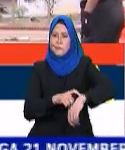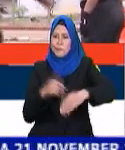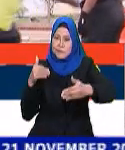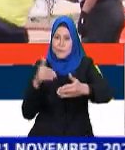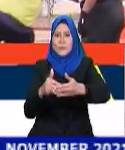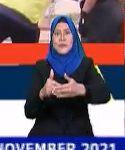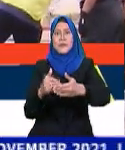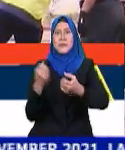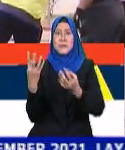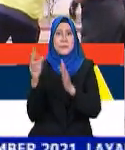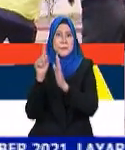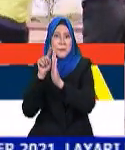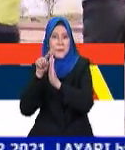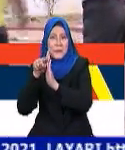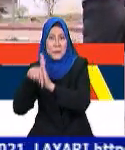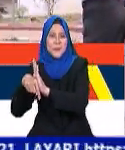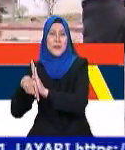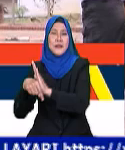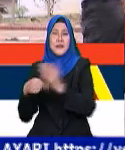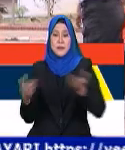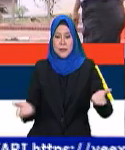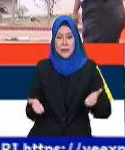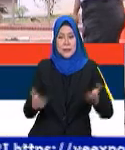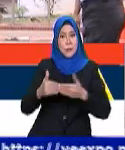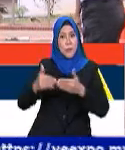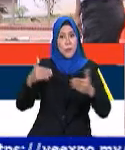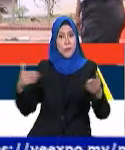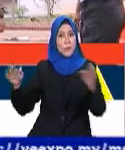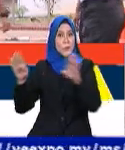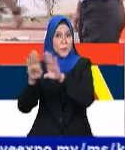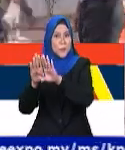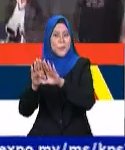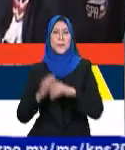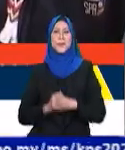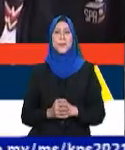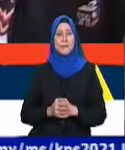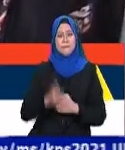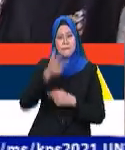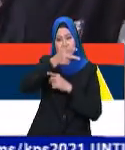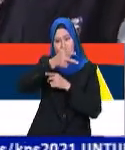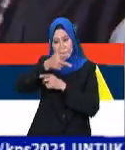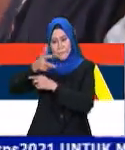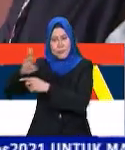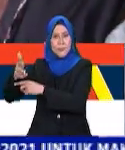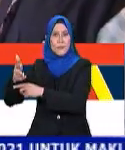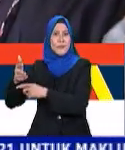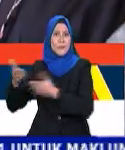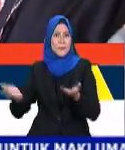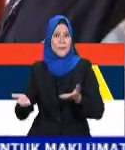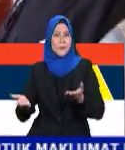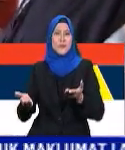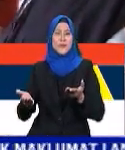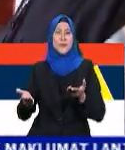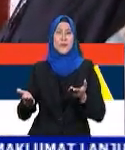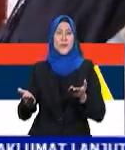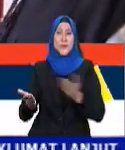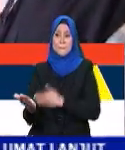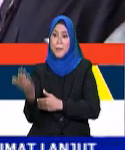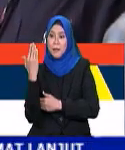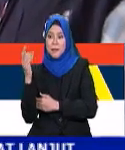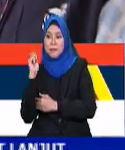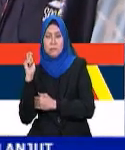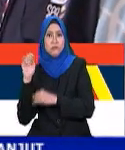minit sahaja lagi sebelum pusat mengundi di sini ditutup dan suasana pada ketika ini tidak serancak berbanding pada waktu pagi